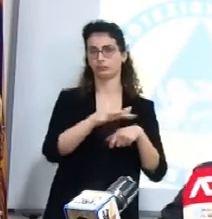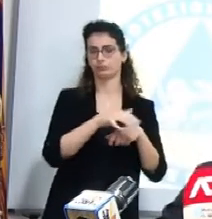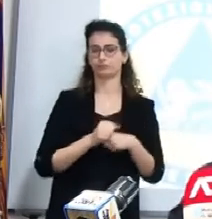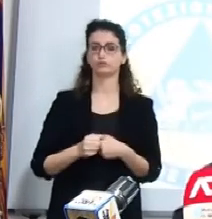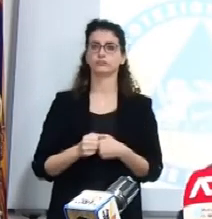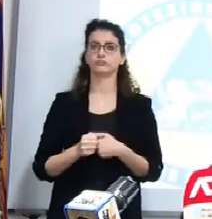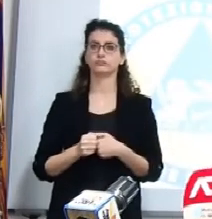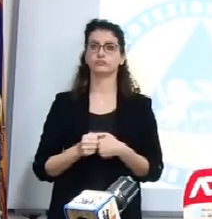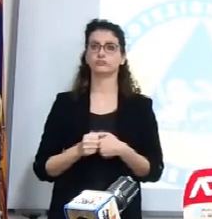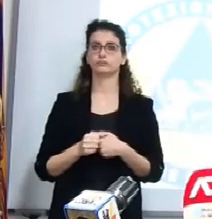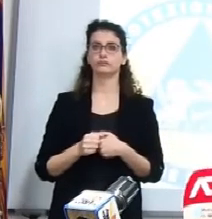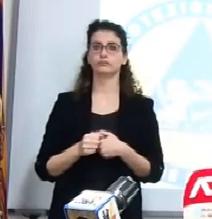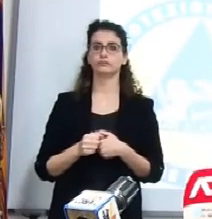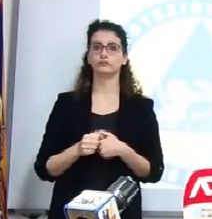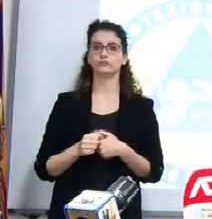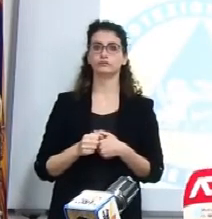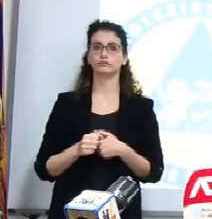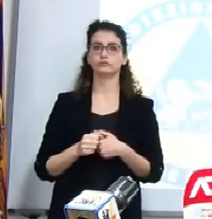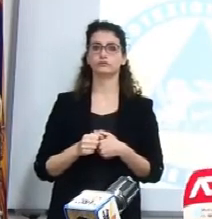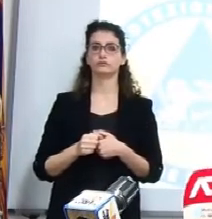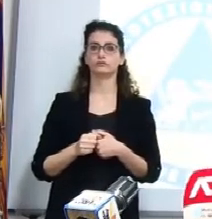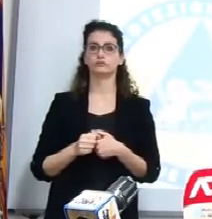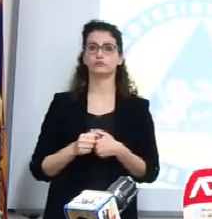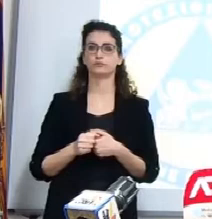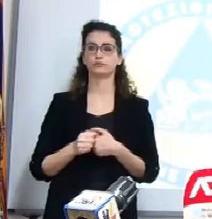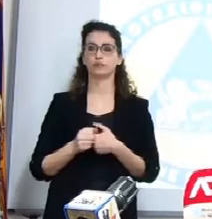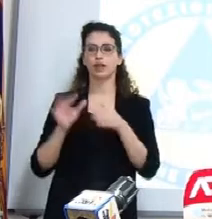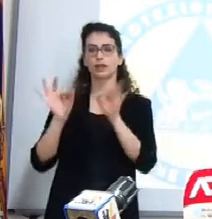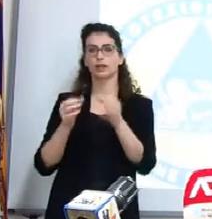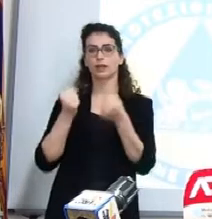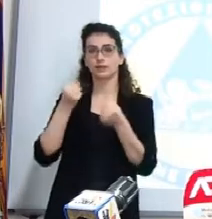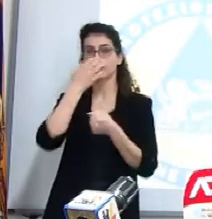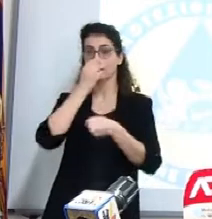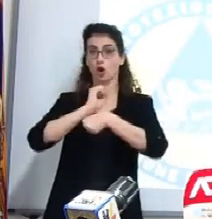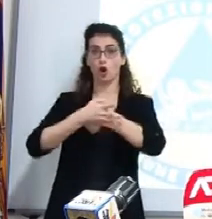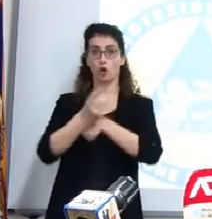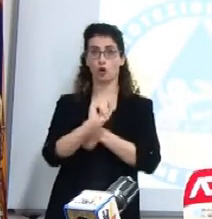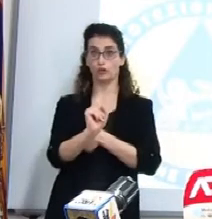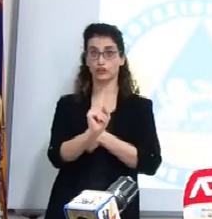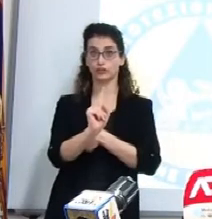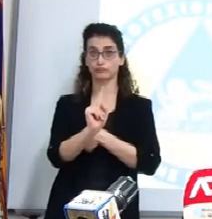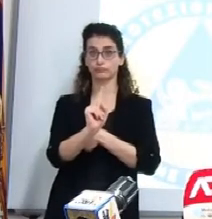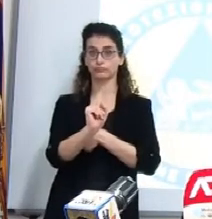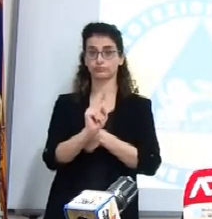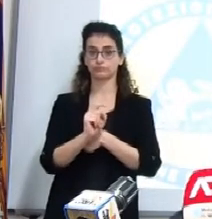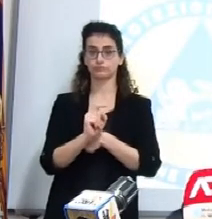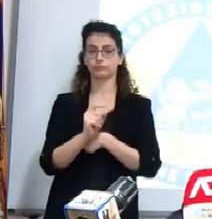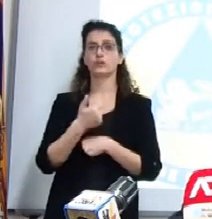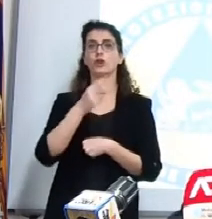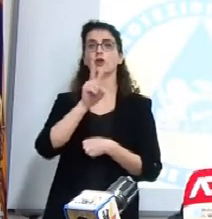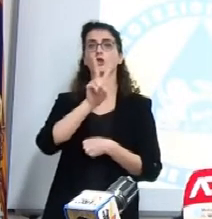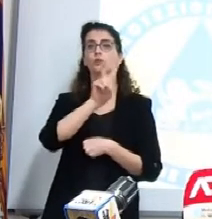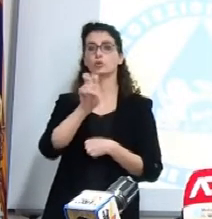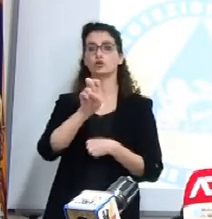ingressi in terapia intensiva con 219 ricoverati l'ultima proiezione dell'indice di contagio è